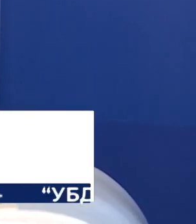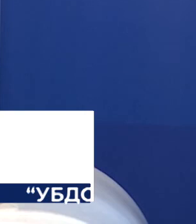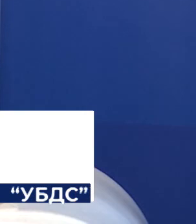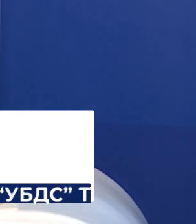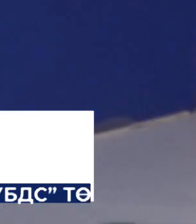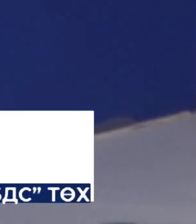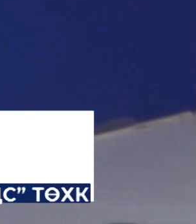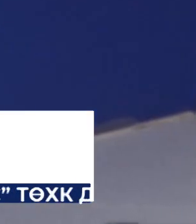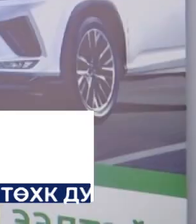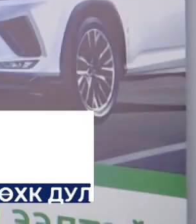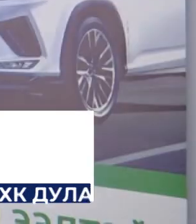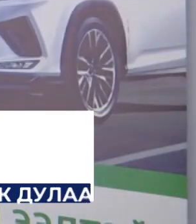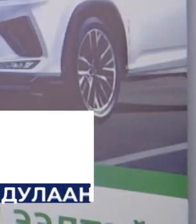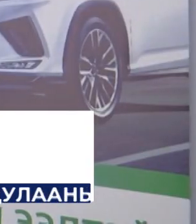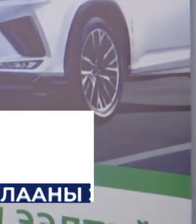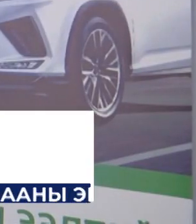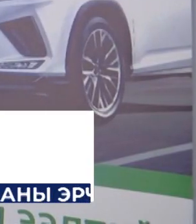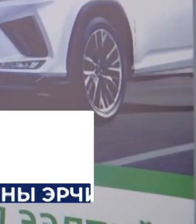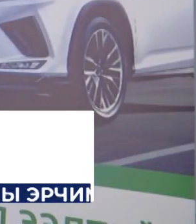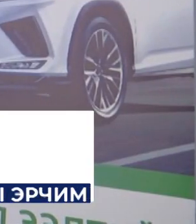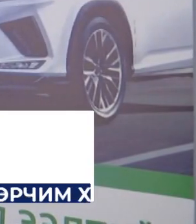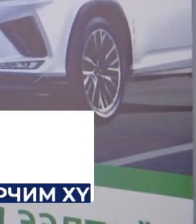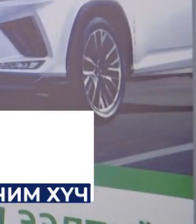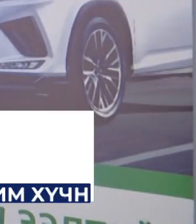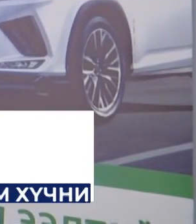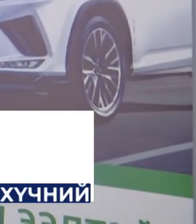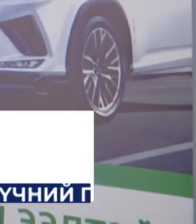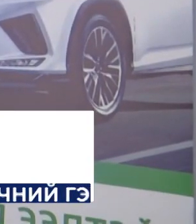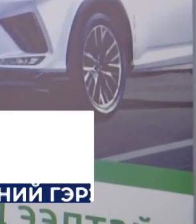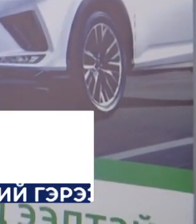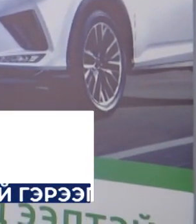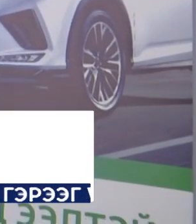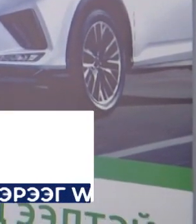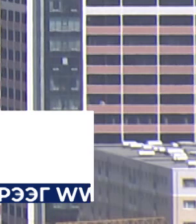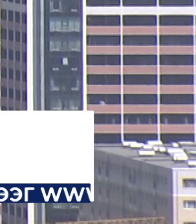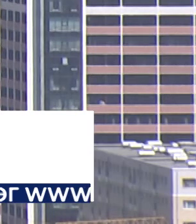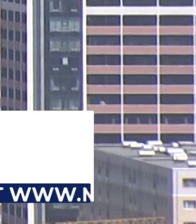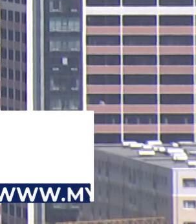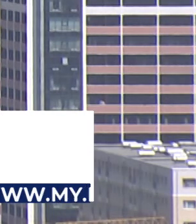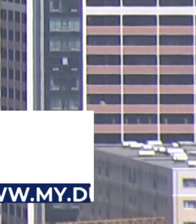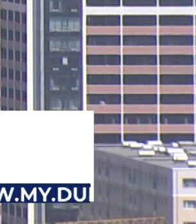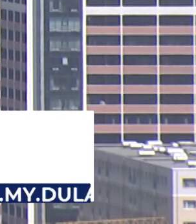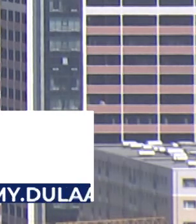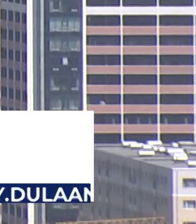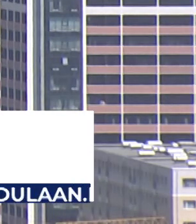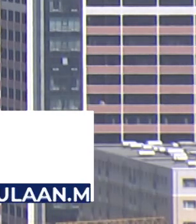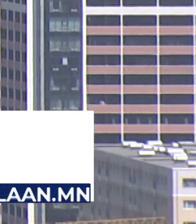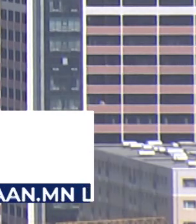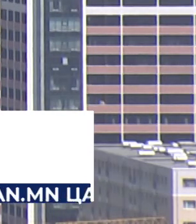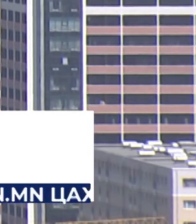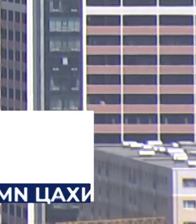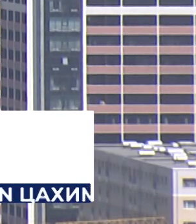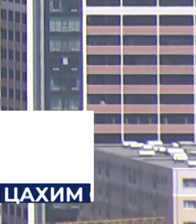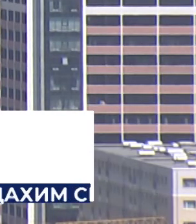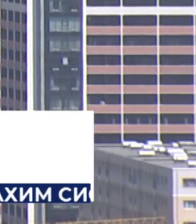хоригдлогдсон хүү олон бусад авлагыг Эрдэнэт үйлдвэр мөн Монгол Росцефтмед компанийн 49% энгийн хувьцааг авахд зарцуулсан гэх төлбөрт